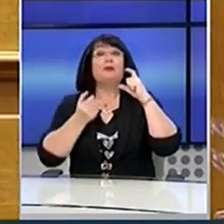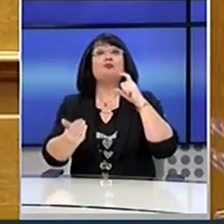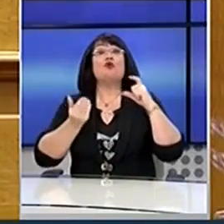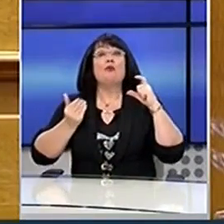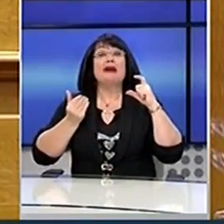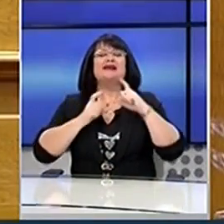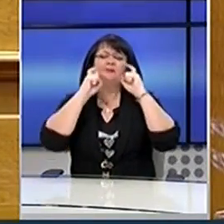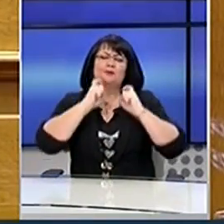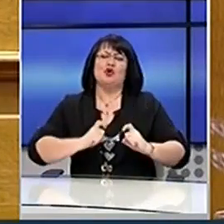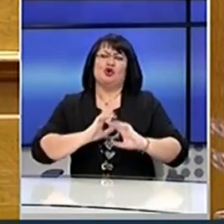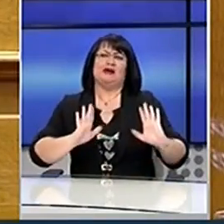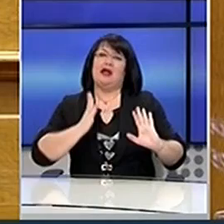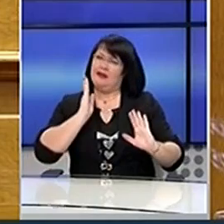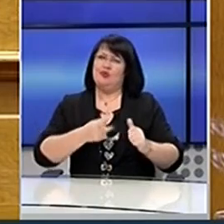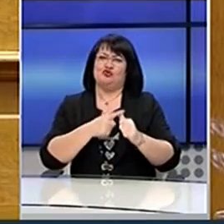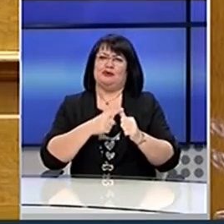νωρίτερα.